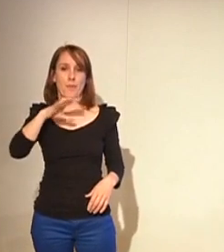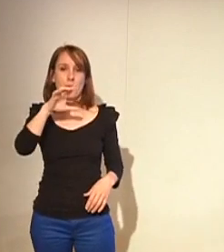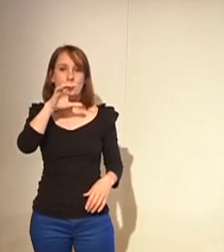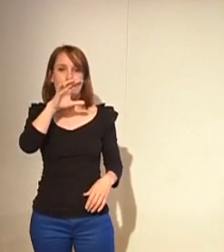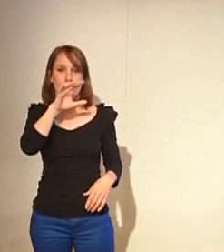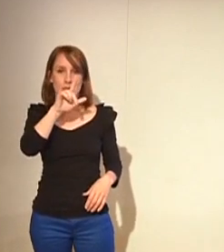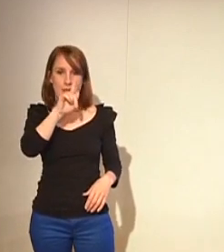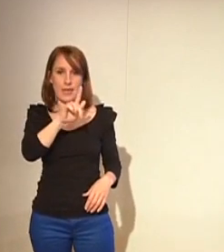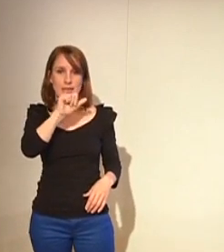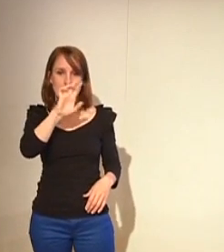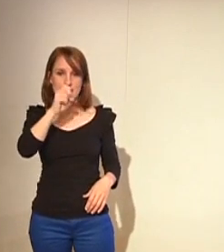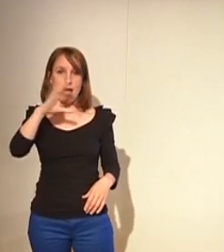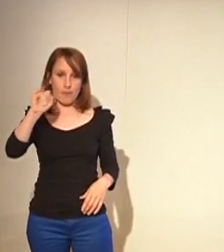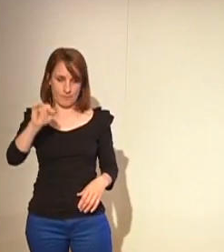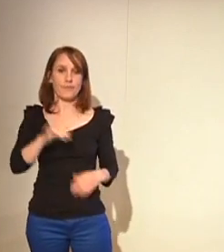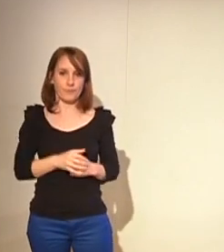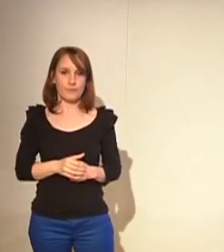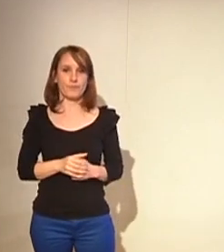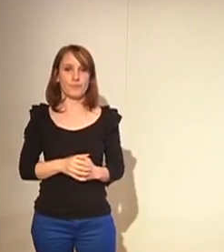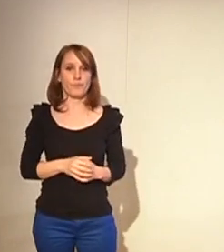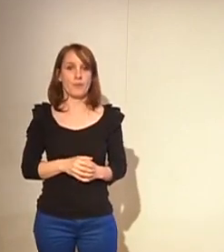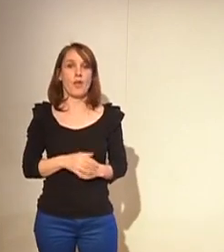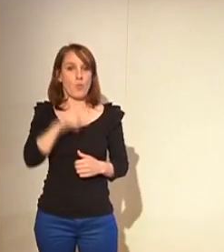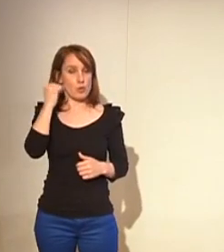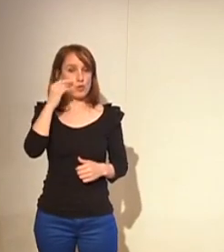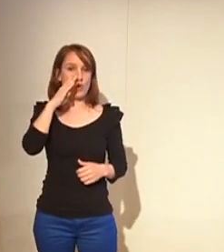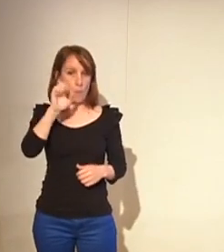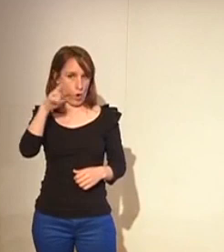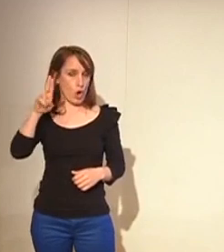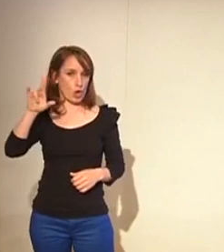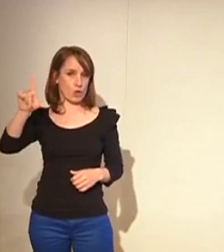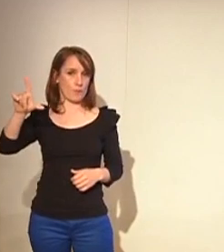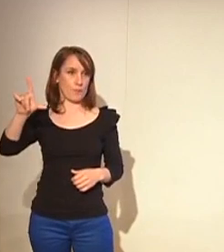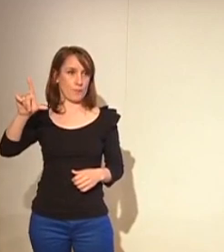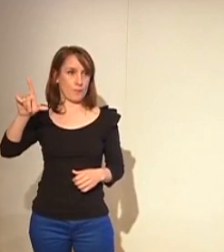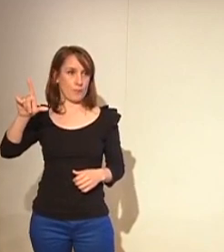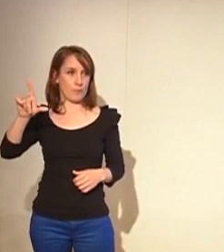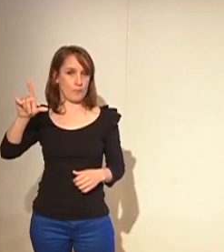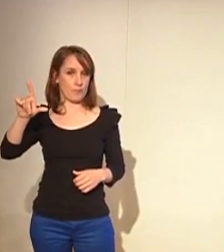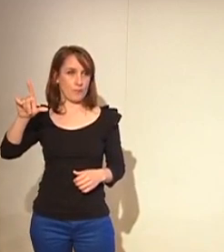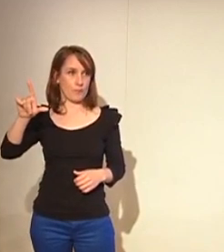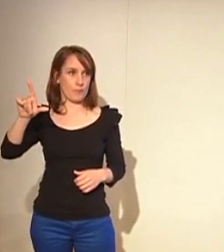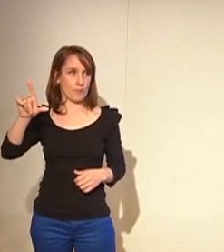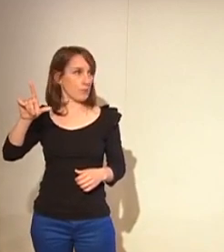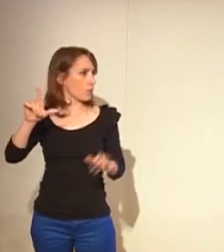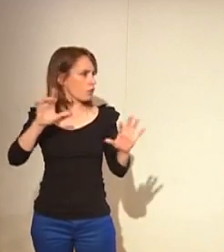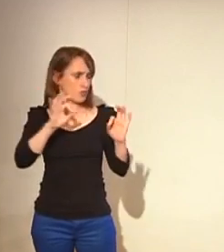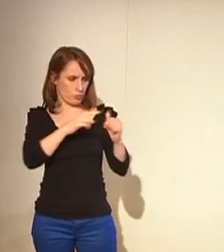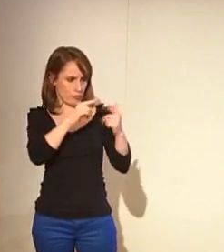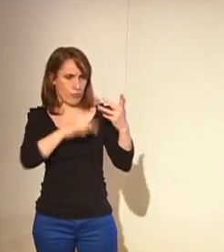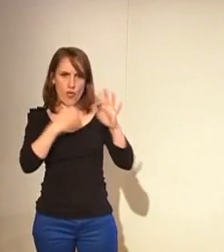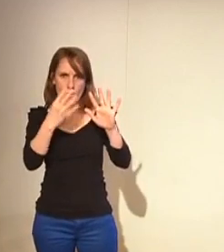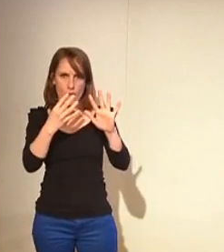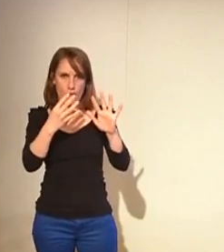et Monsieur euh breu non CAG 9 oui monsieur